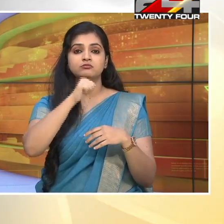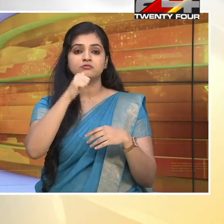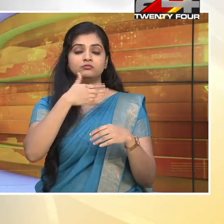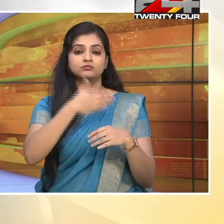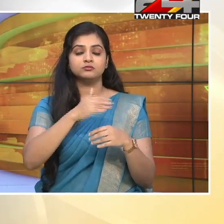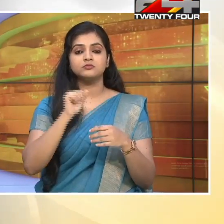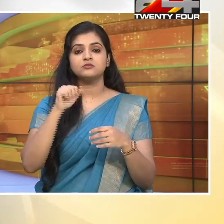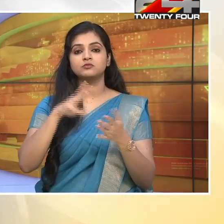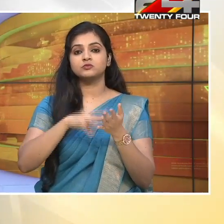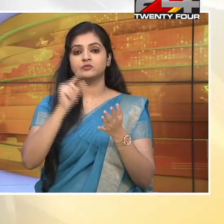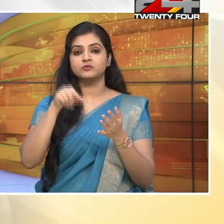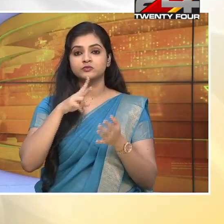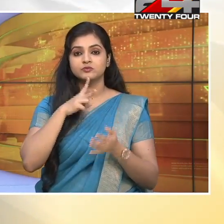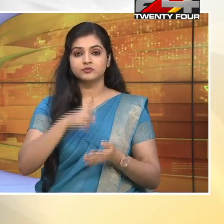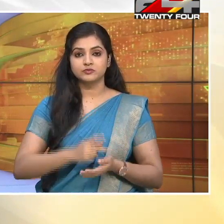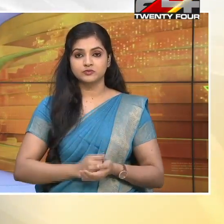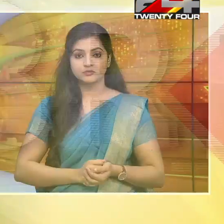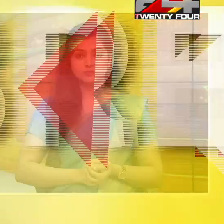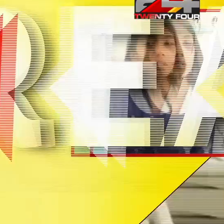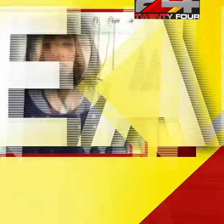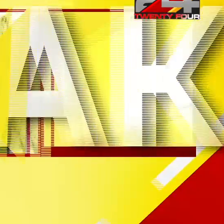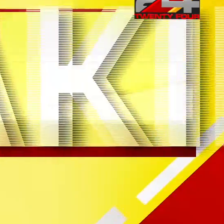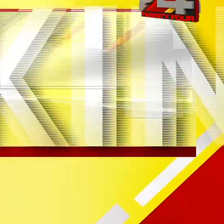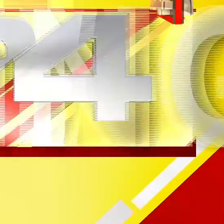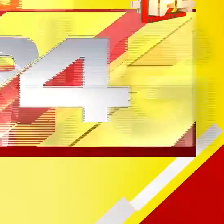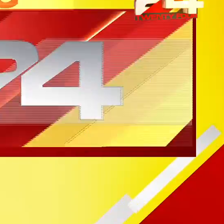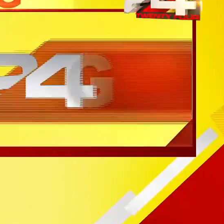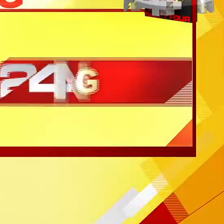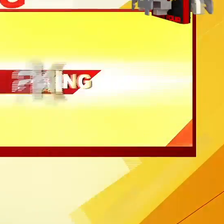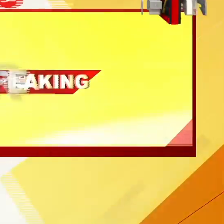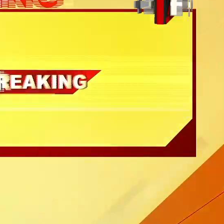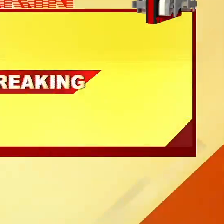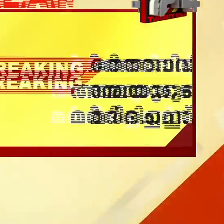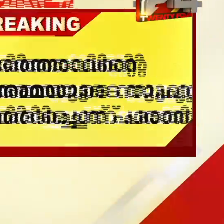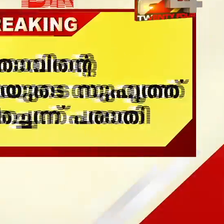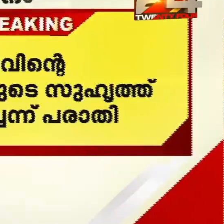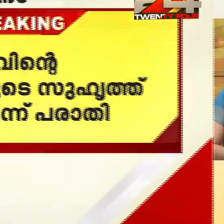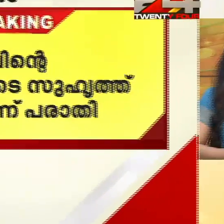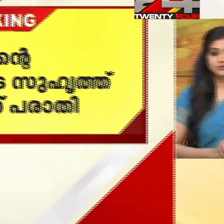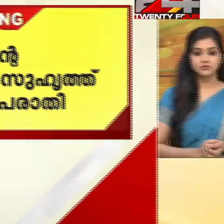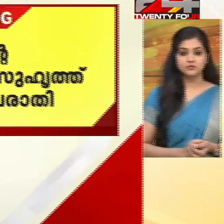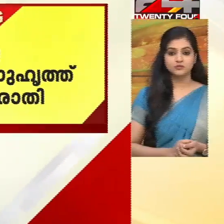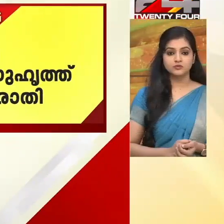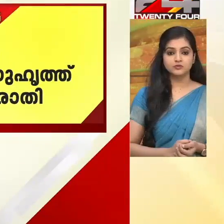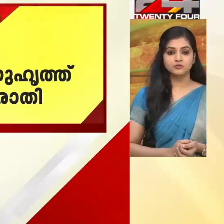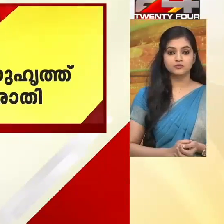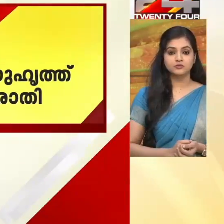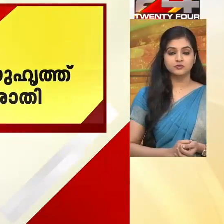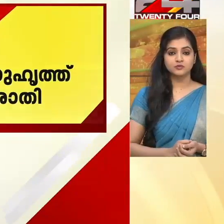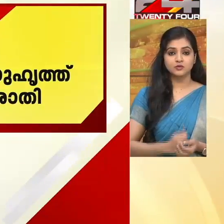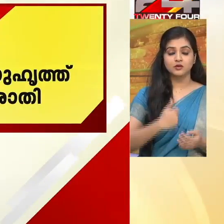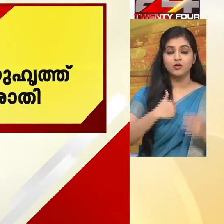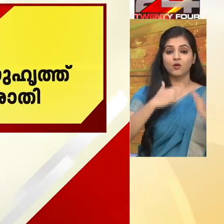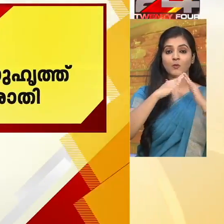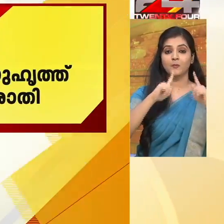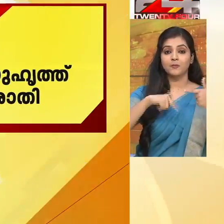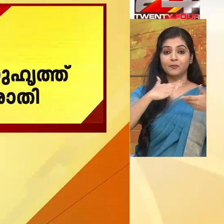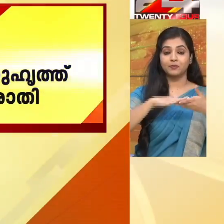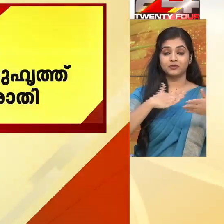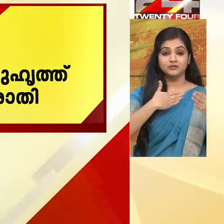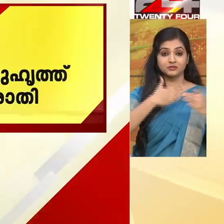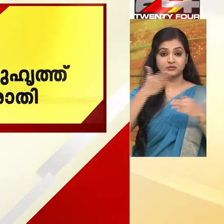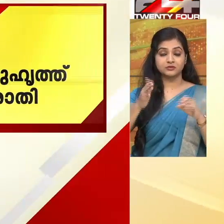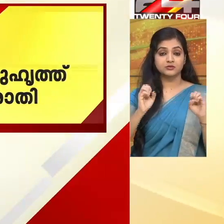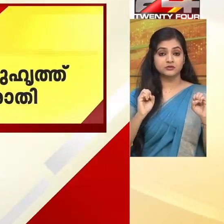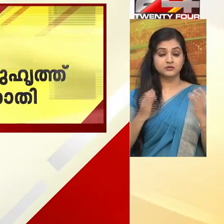എന്നും മുകേഷ് പറയുന്നു. ചെന്ന് കയറി അന്ന് തൊട്ട് 4-ാം ദിവസം കഴിഞ്ഞ് 5-ാം ദിവസം ഞാൻ അവരുടെ വീട്ടിൽ ചെന്ന് കയറി 6-ാം ദിവസം